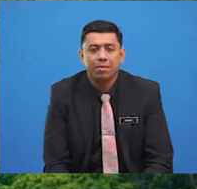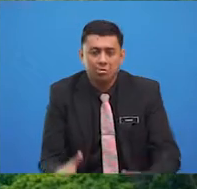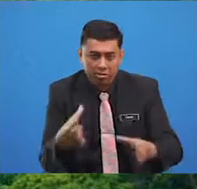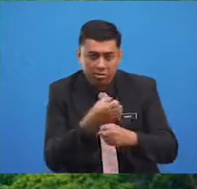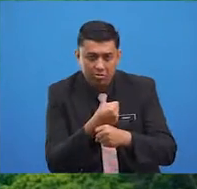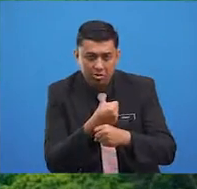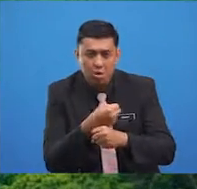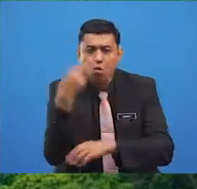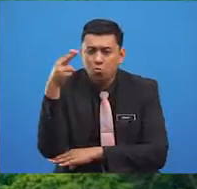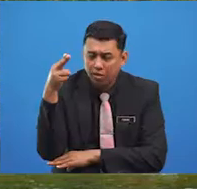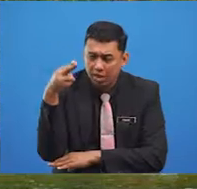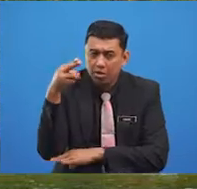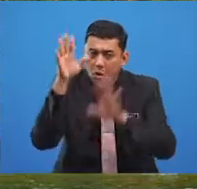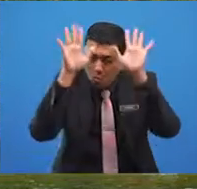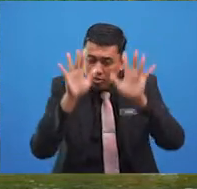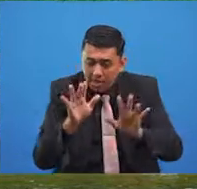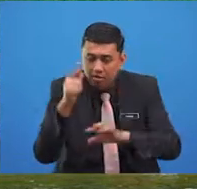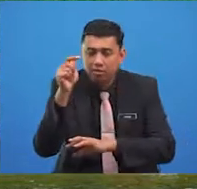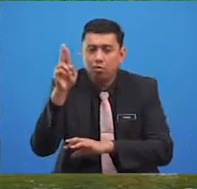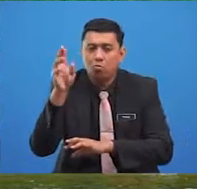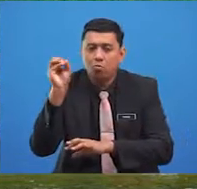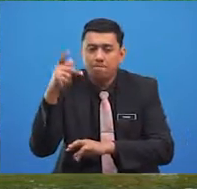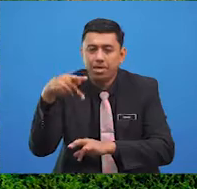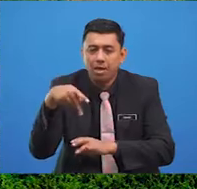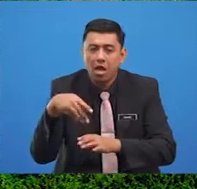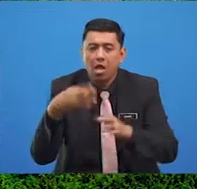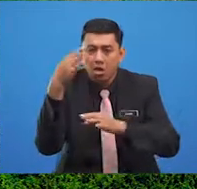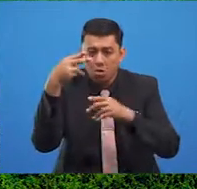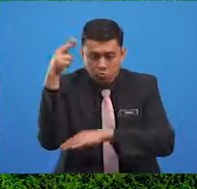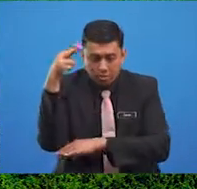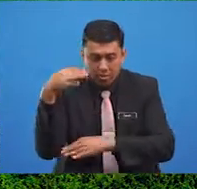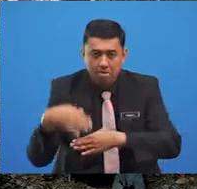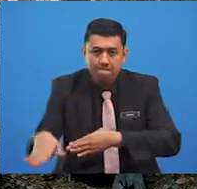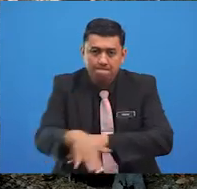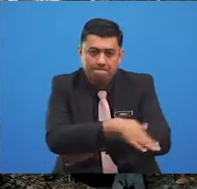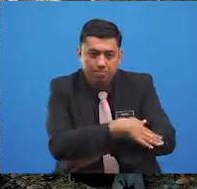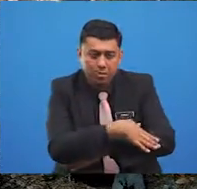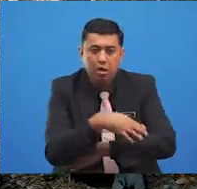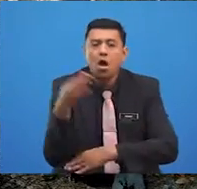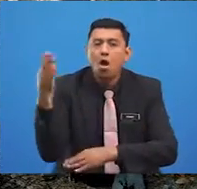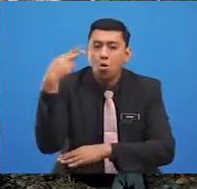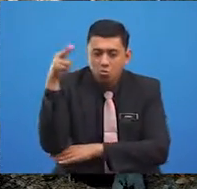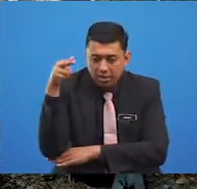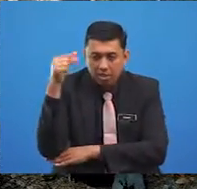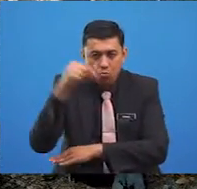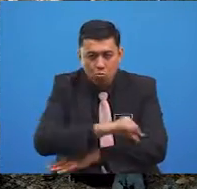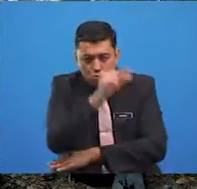Terdapat hutan hujan tropika, hutan pantai, hutan gunung dan hutan paya.